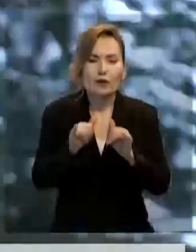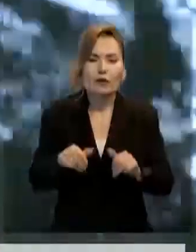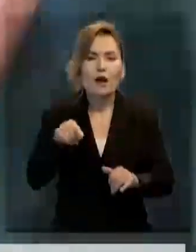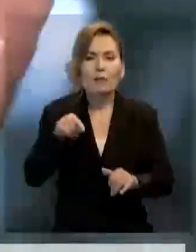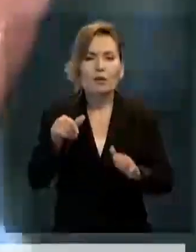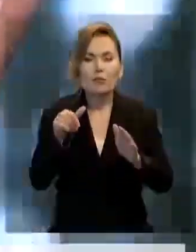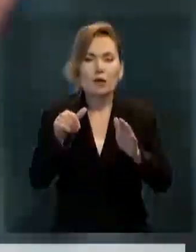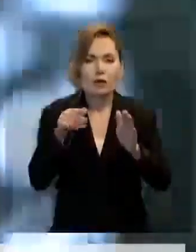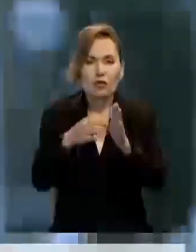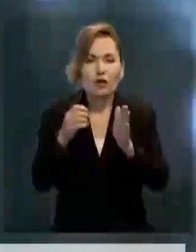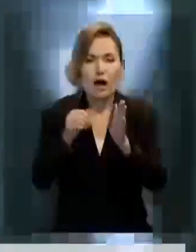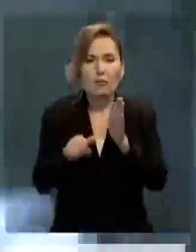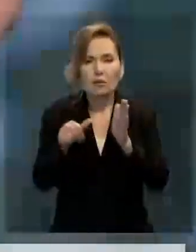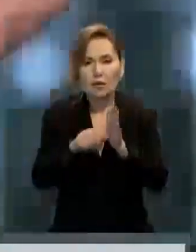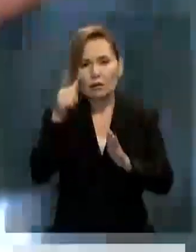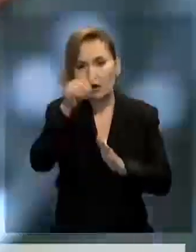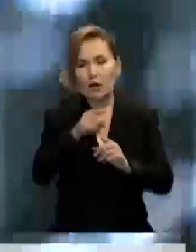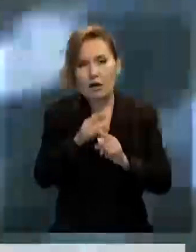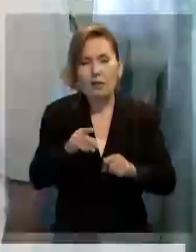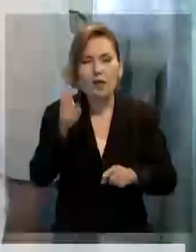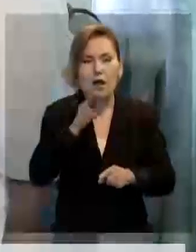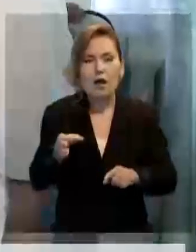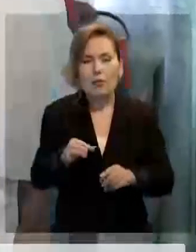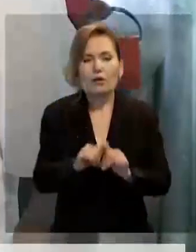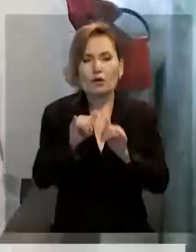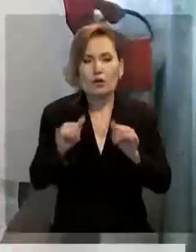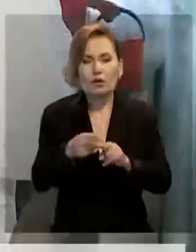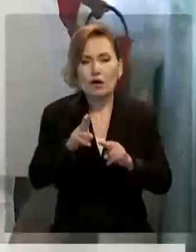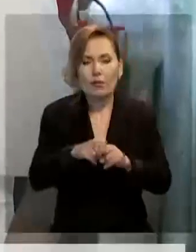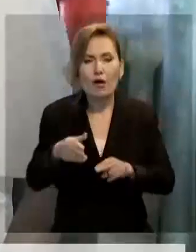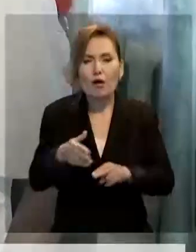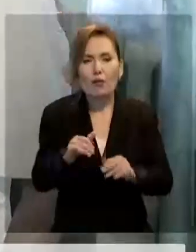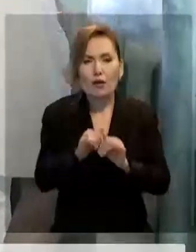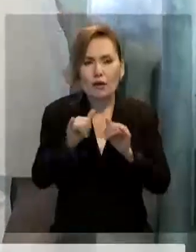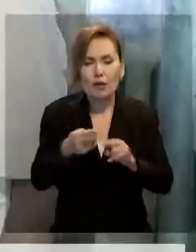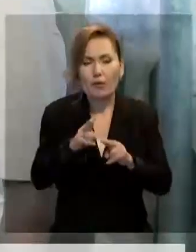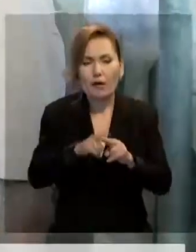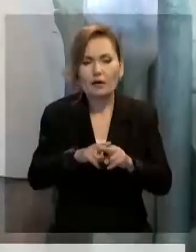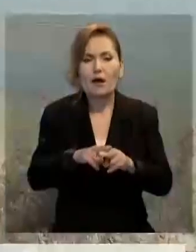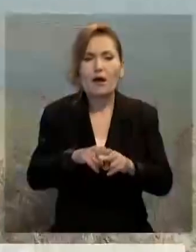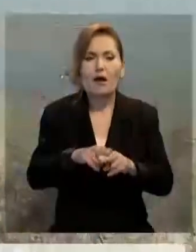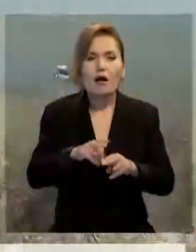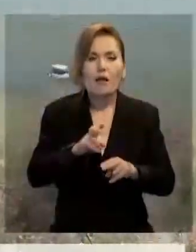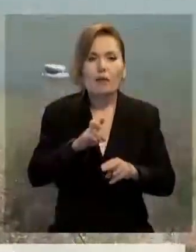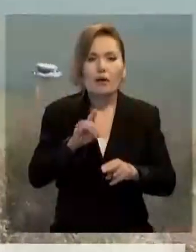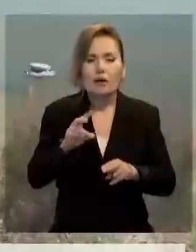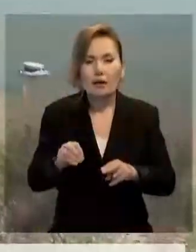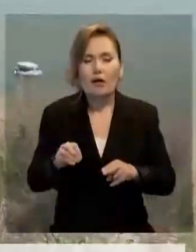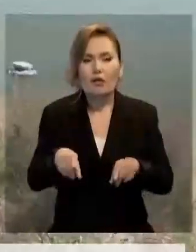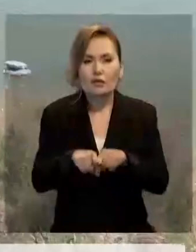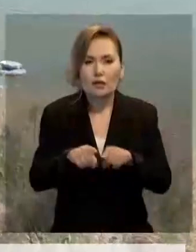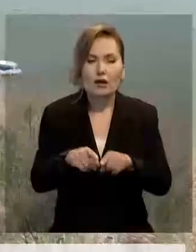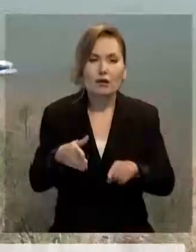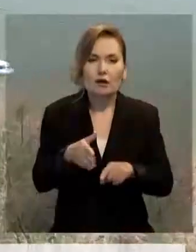1966 жылдан бері Арал мен маңайындағы көлдердің қорын молайтып келе жатқан тұқымбақта енді бекіре мен қаяз өсірілмек. Осылайша